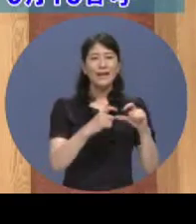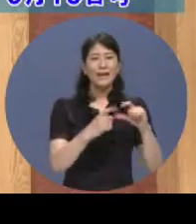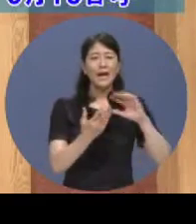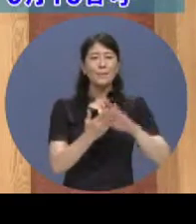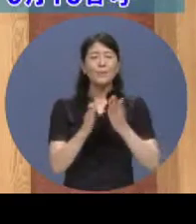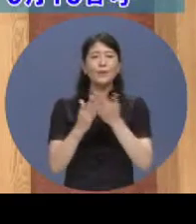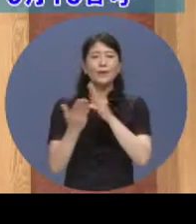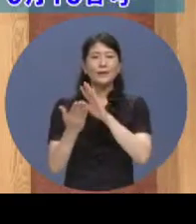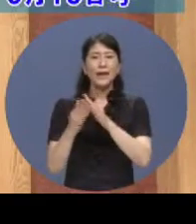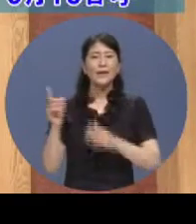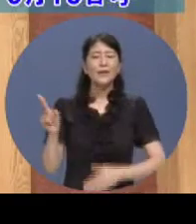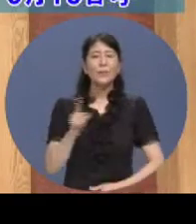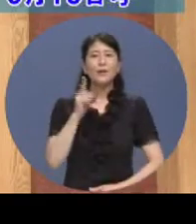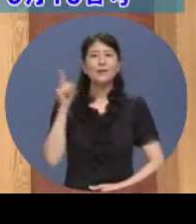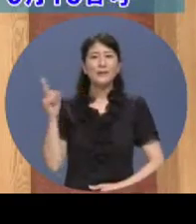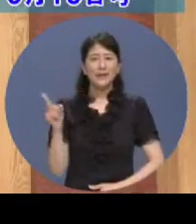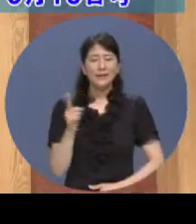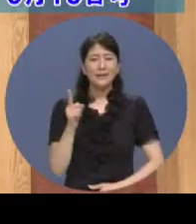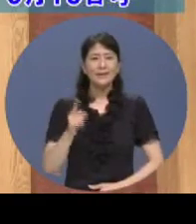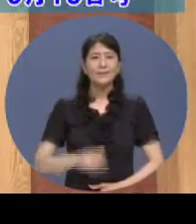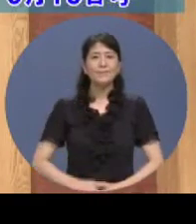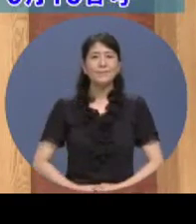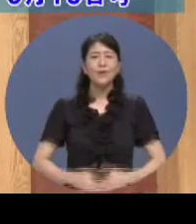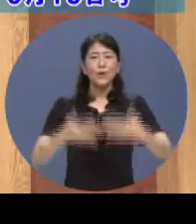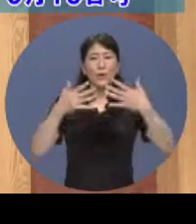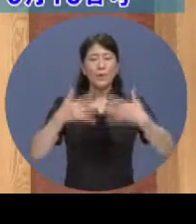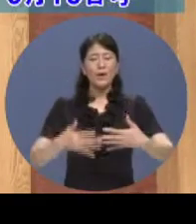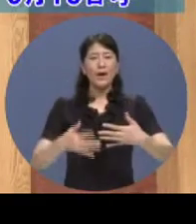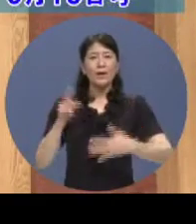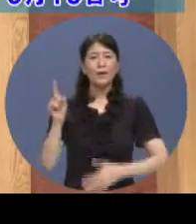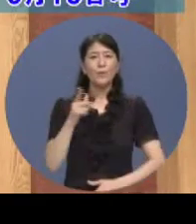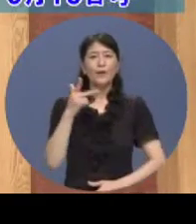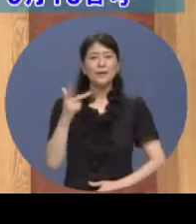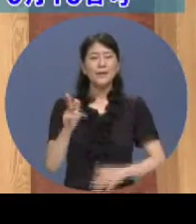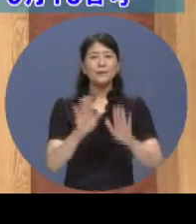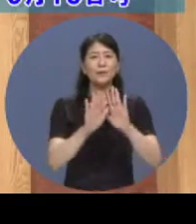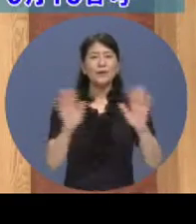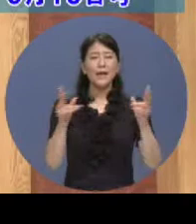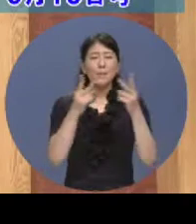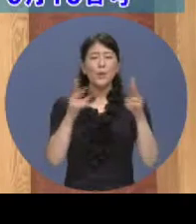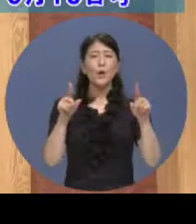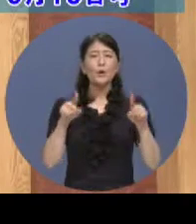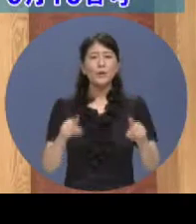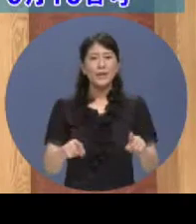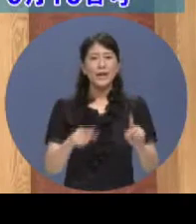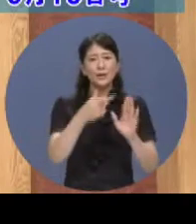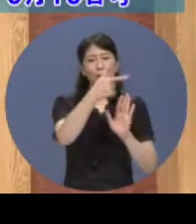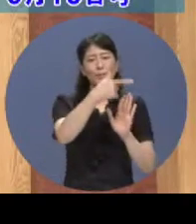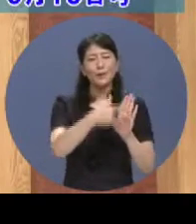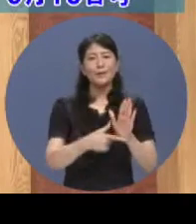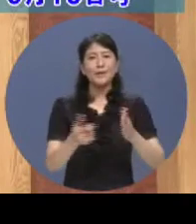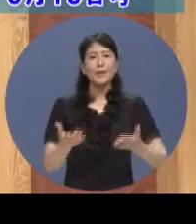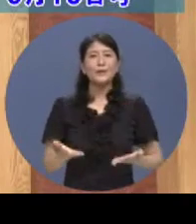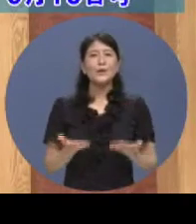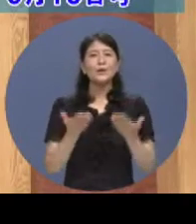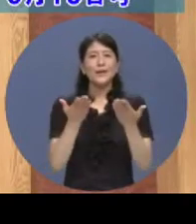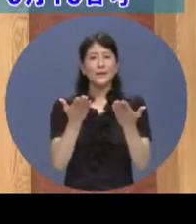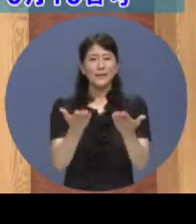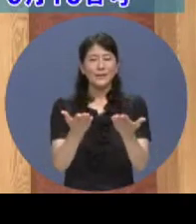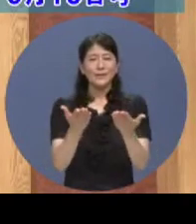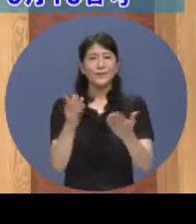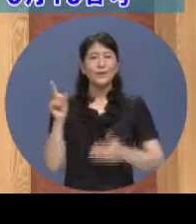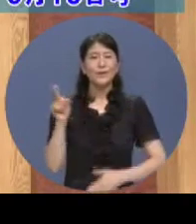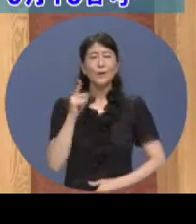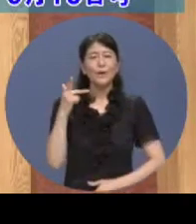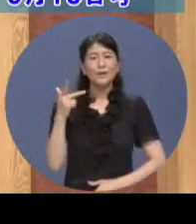ラブリータウン生駒の時間です。この番組は生駒市で行われた催しやトピックスなどをお伝